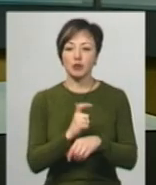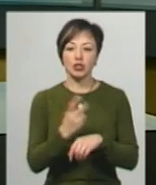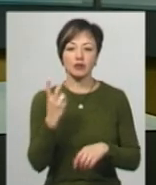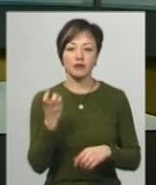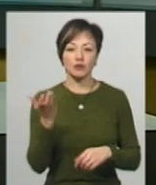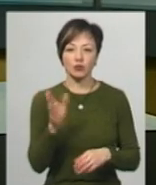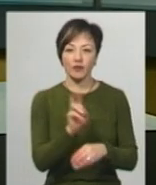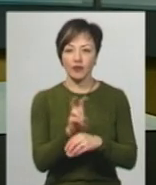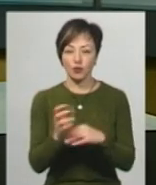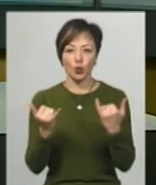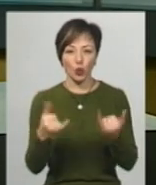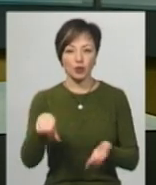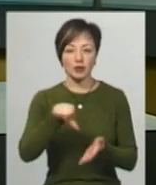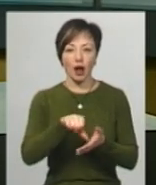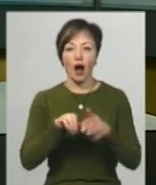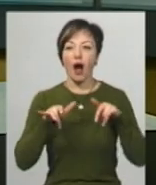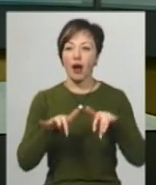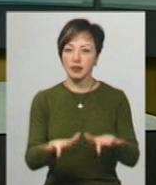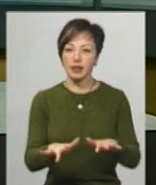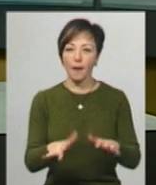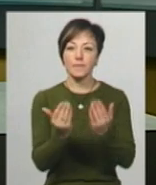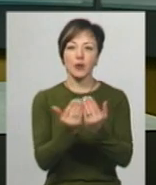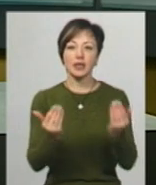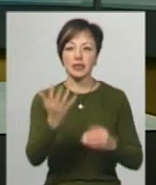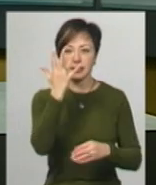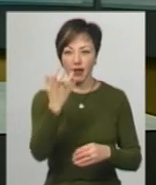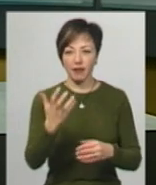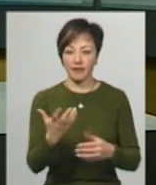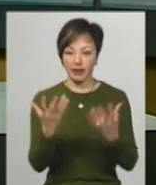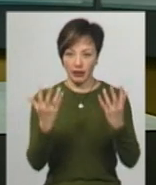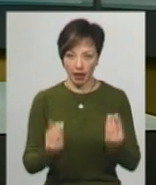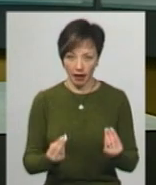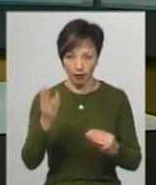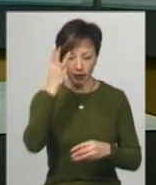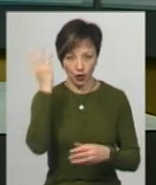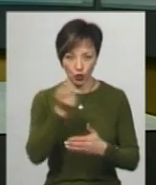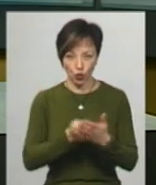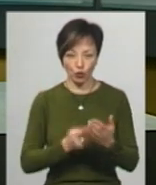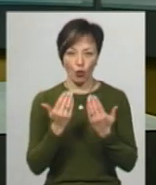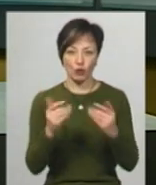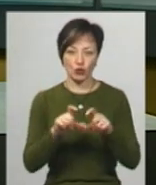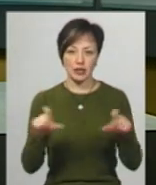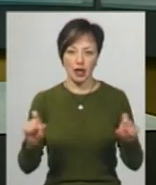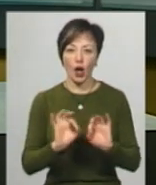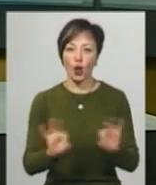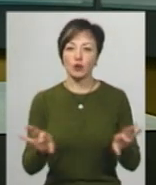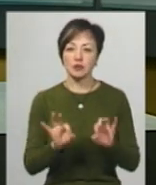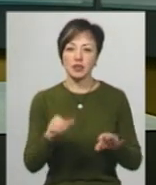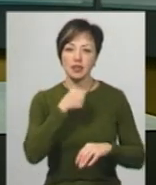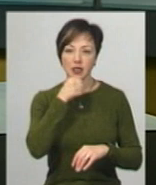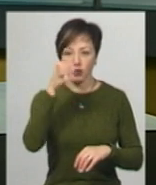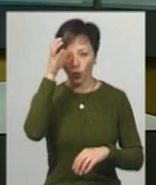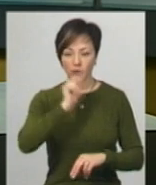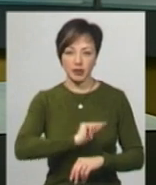200 відвідувачів сьогодні взяли участь у акції «Museum Selfie Day» у Хмельницькому обласному художньому музеї. Про це розповіла старша